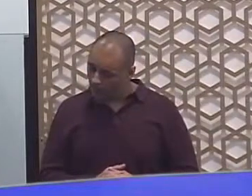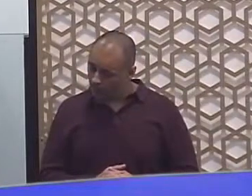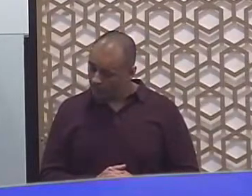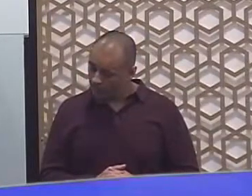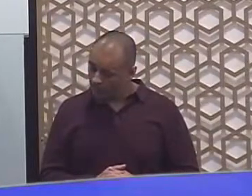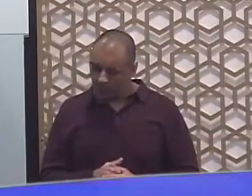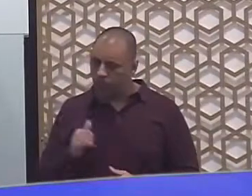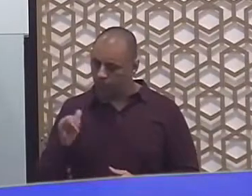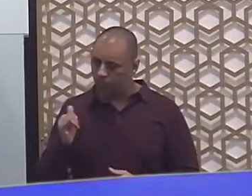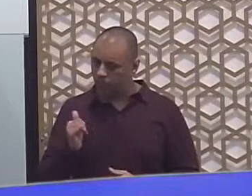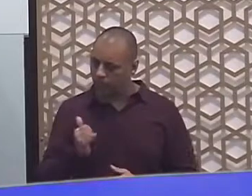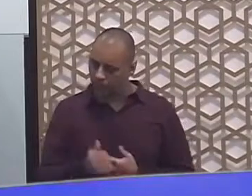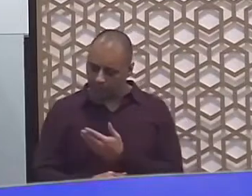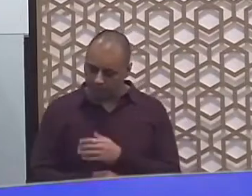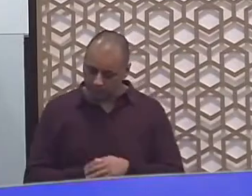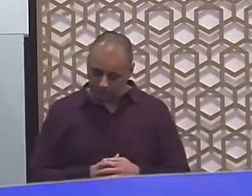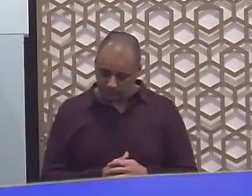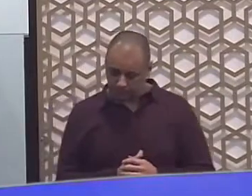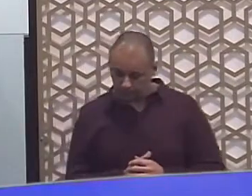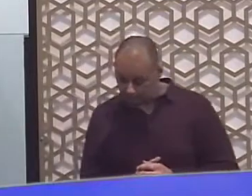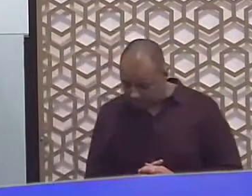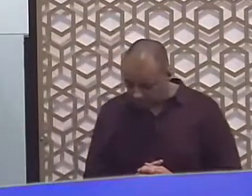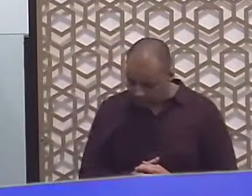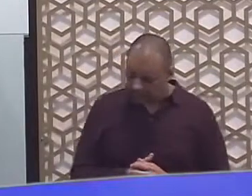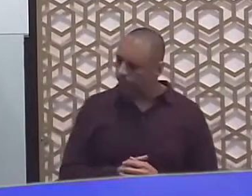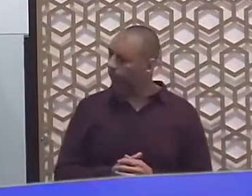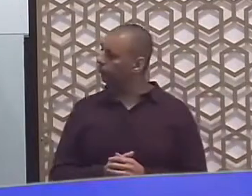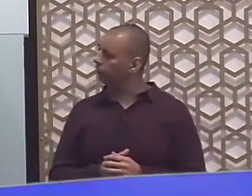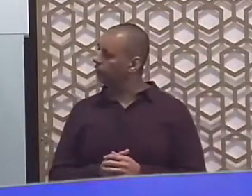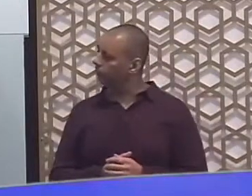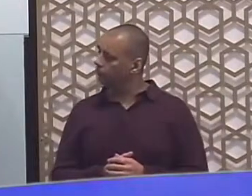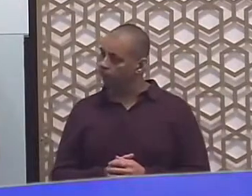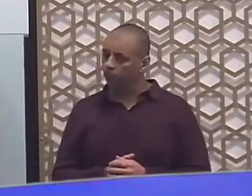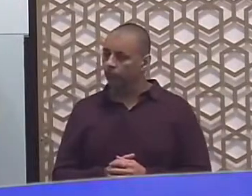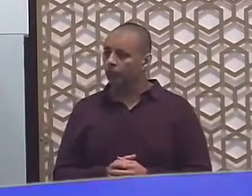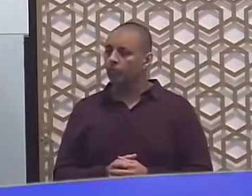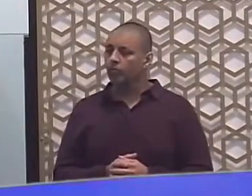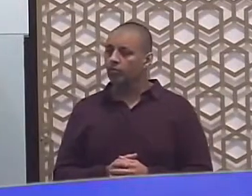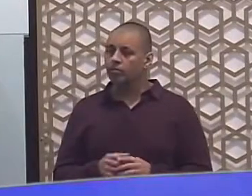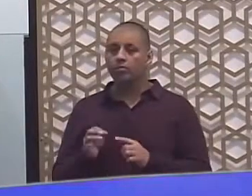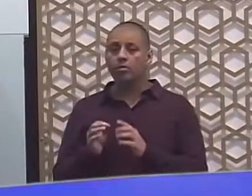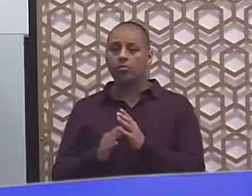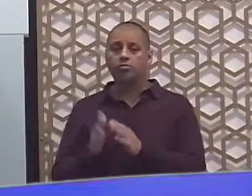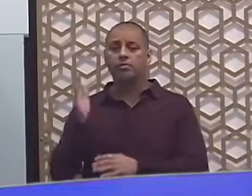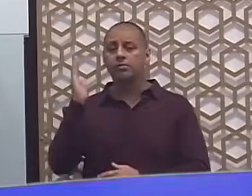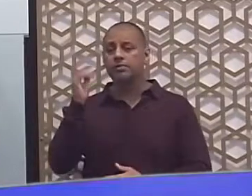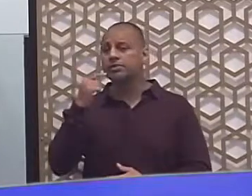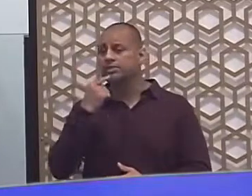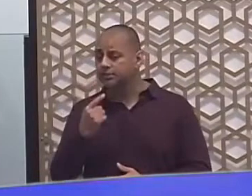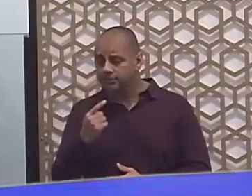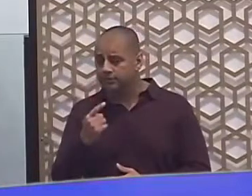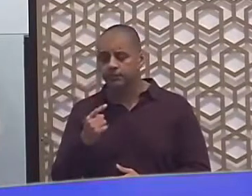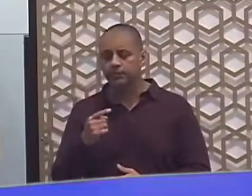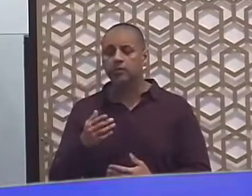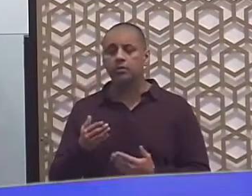وَكُلَّمَا رَكَعَ أَوْ سَجَدْ تَسَاقَطَتْ عَنْهُ لَا إِلَهَ إِلَّا اللَّهِ. They haven't forgotten that the Prophet sallallahu alayhi wa sallam said that